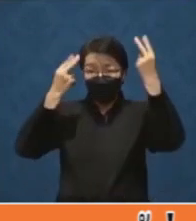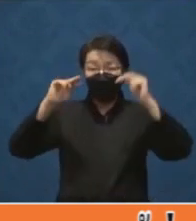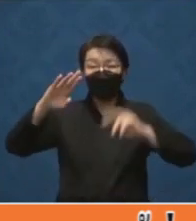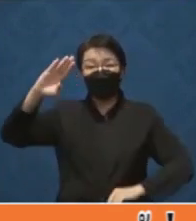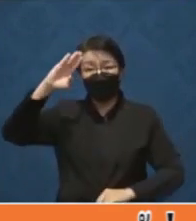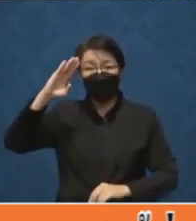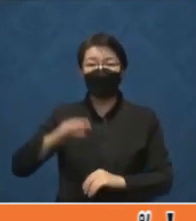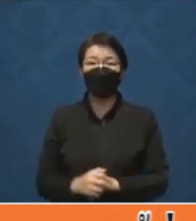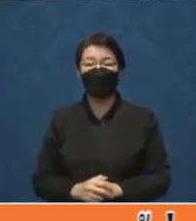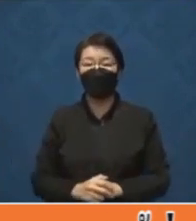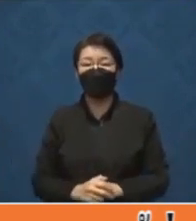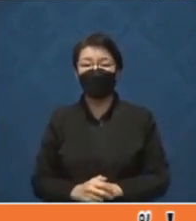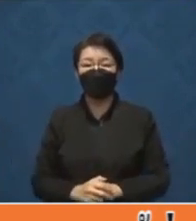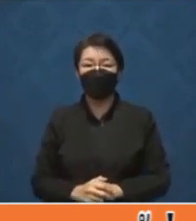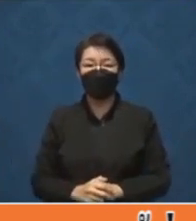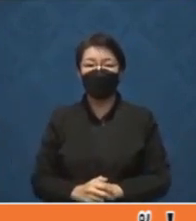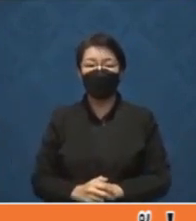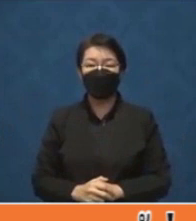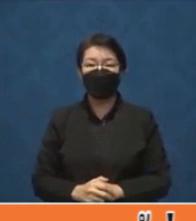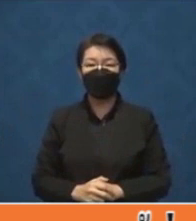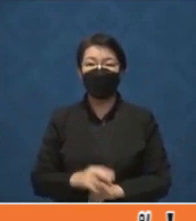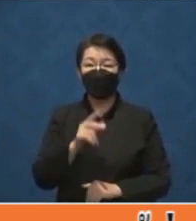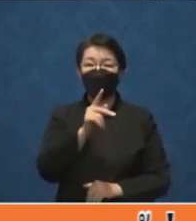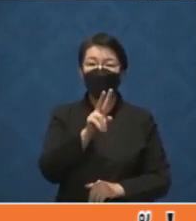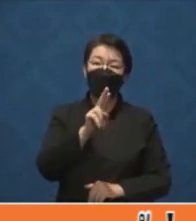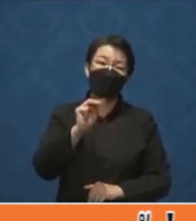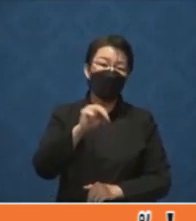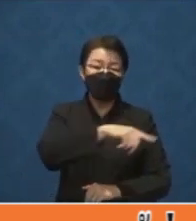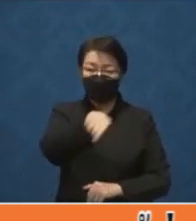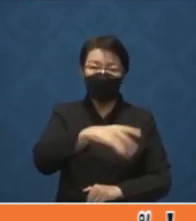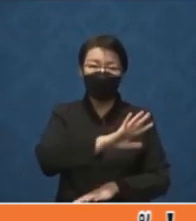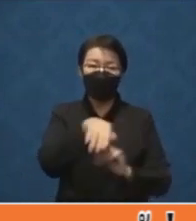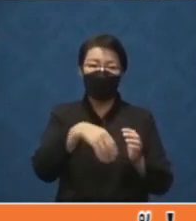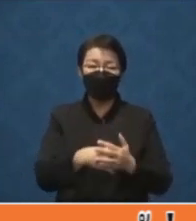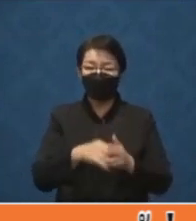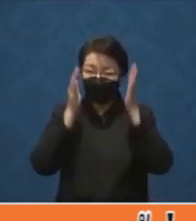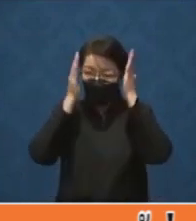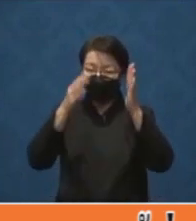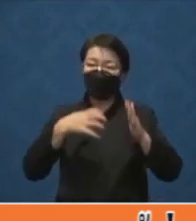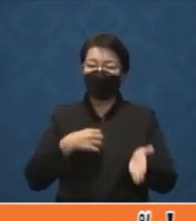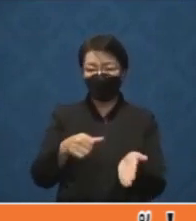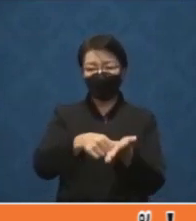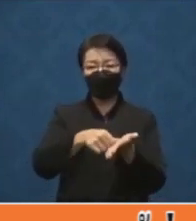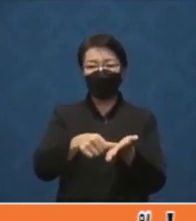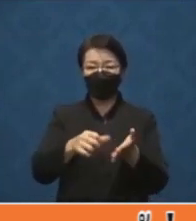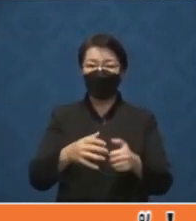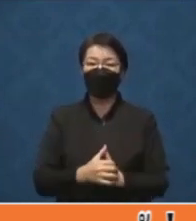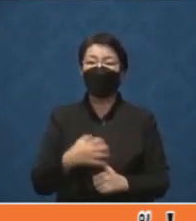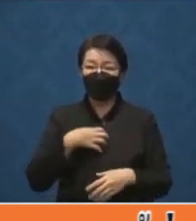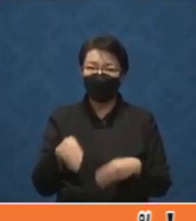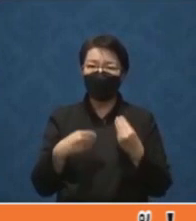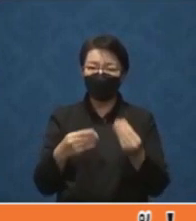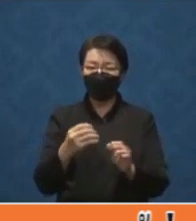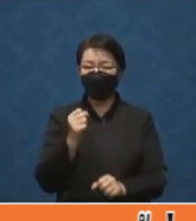านายกรัฐมนตรีอย่างพลเอกประยุทธ์จันทร์โอชาและรัฐมนตรีทุกท่านมีความจริงใจในการแก้ไขปัญห